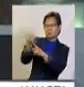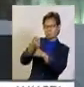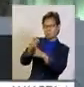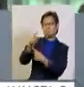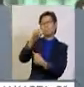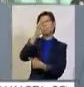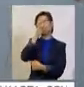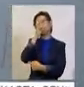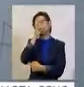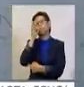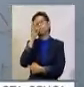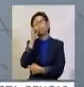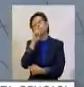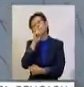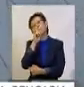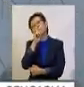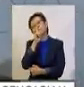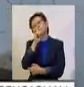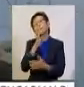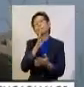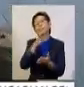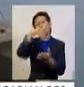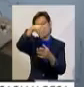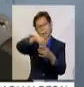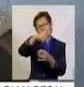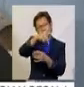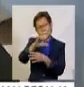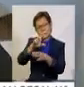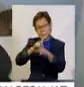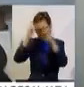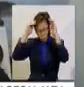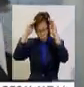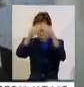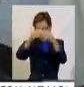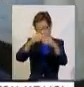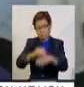diri. Beliau berkata demikian dalam satu sidang media di Kuantan.